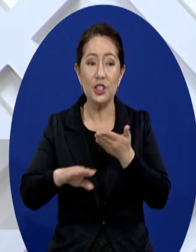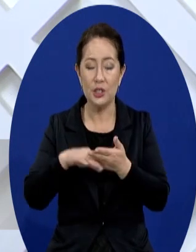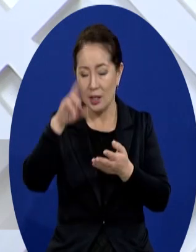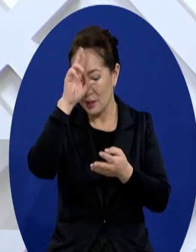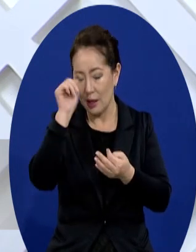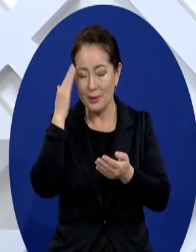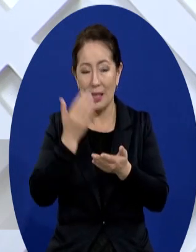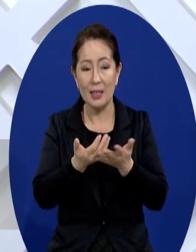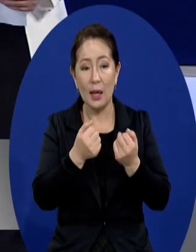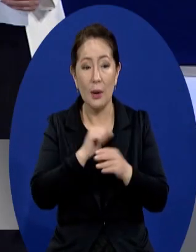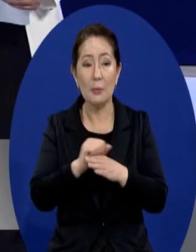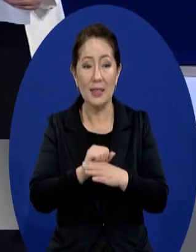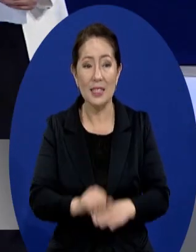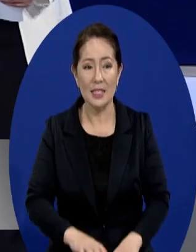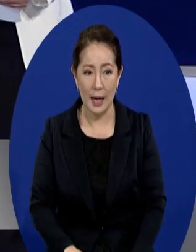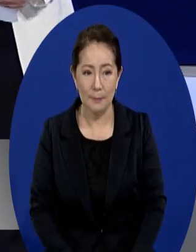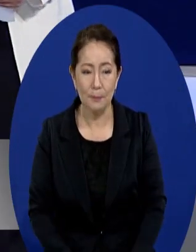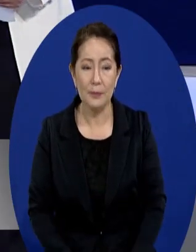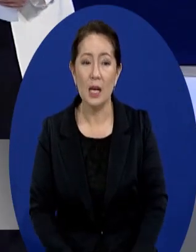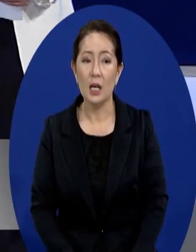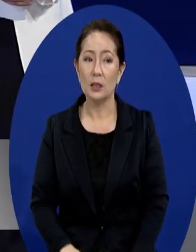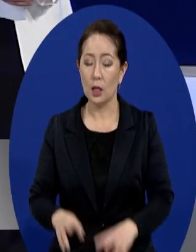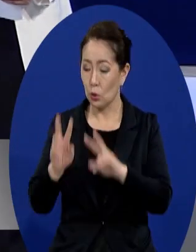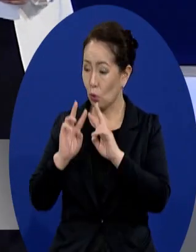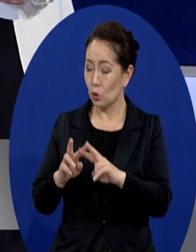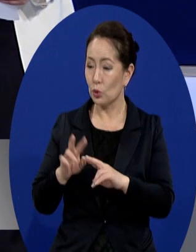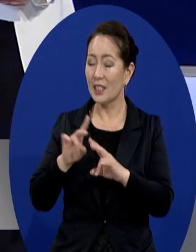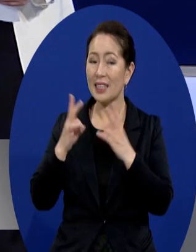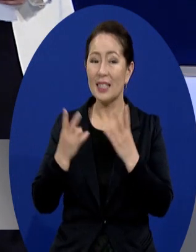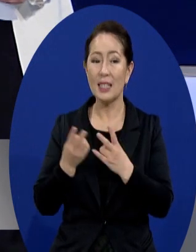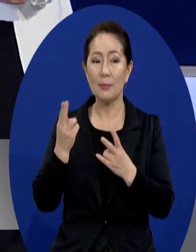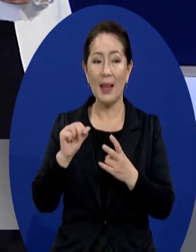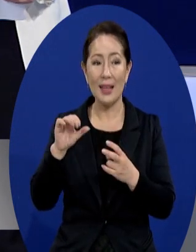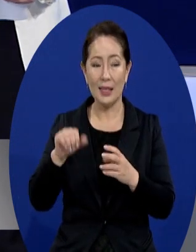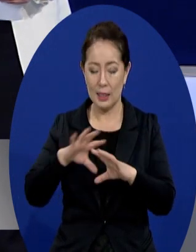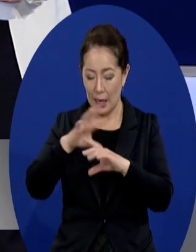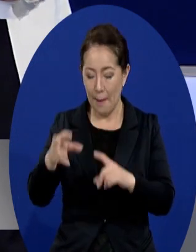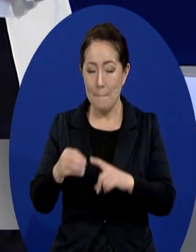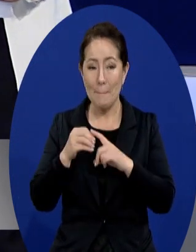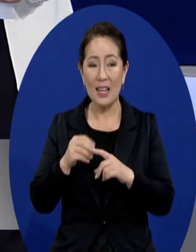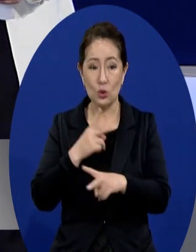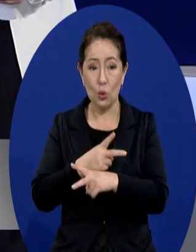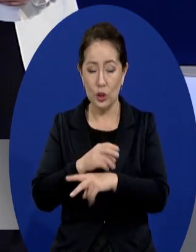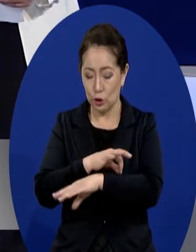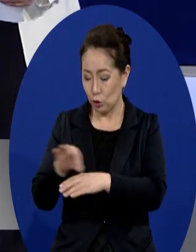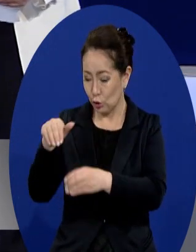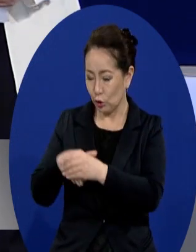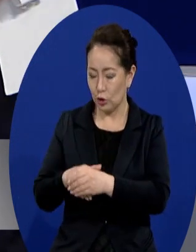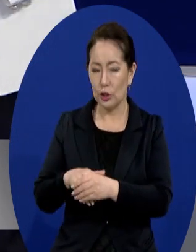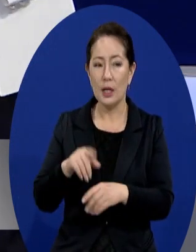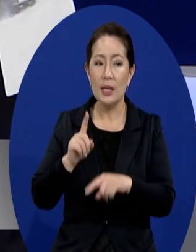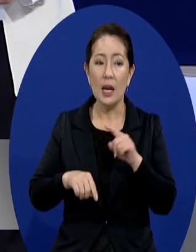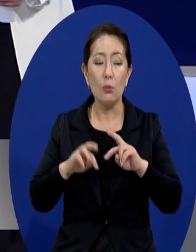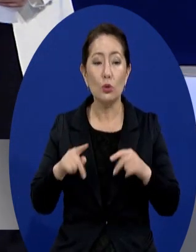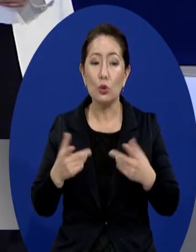санал авахор бэлтэж байгаа. За үргэлжлүүлээд нийгмийн даатгалын багц хуулиудын төсөлтөөр ямар өөрчлөлт